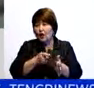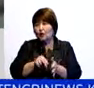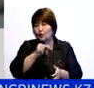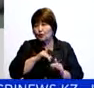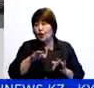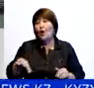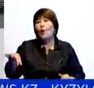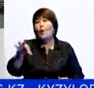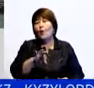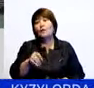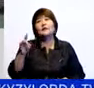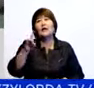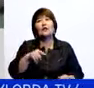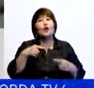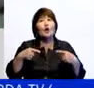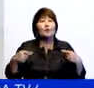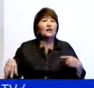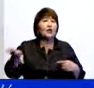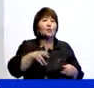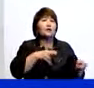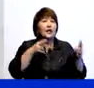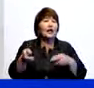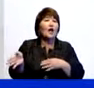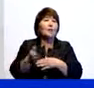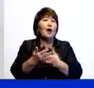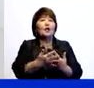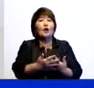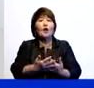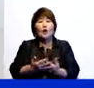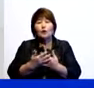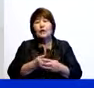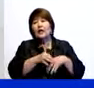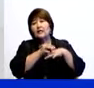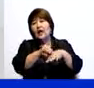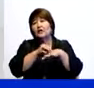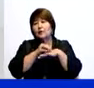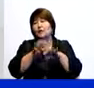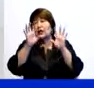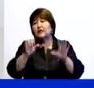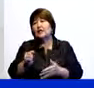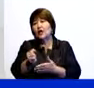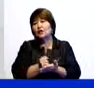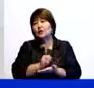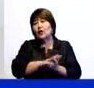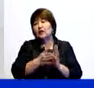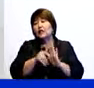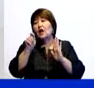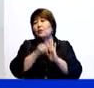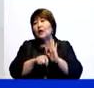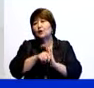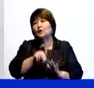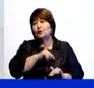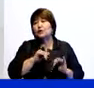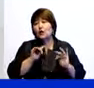жүргізіледі. Облысымызға республиканың басқа өңірлерінен келетін балық өнімдерін тасымалдау кезінде заңдылықтың сақталуын жағдайына мониторинг жұмыстары